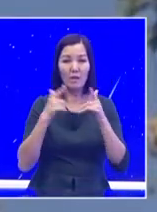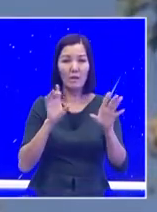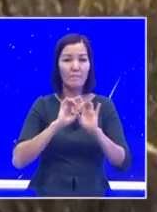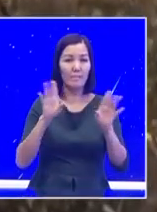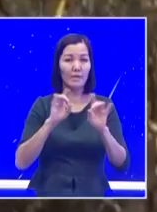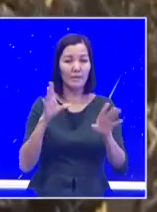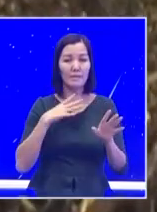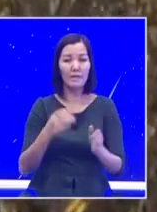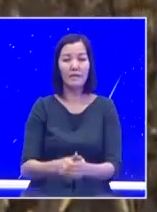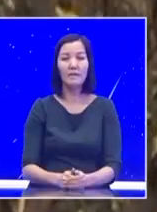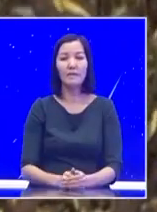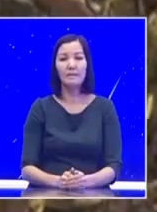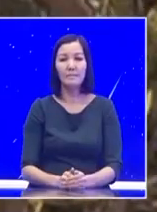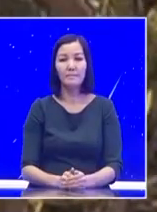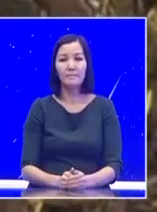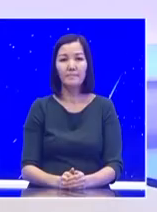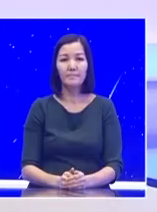Жетісу телеарнасы.